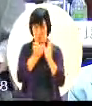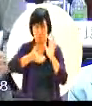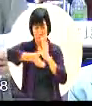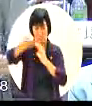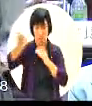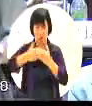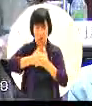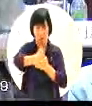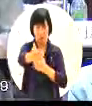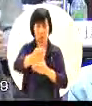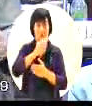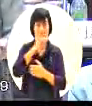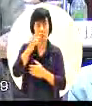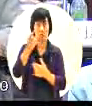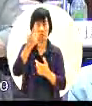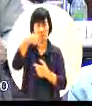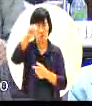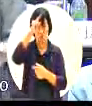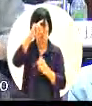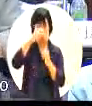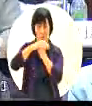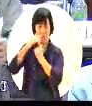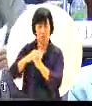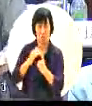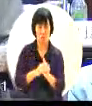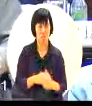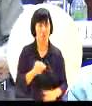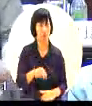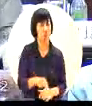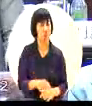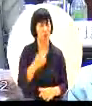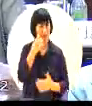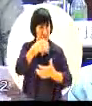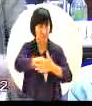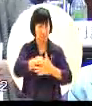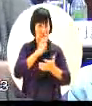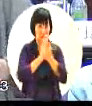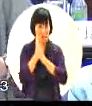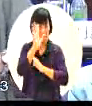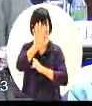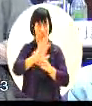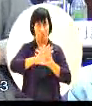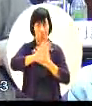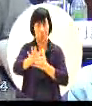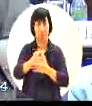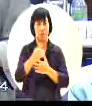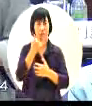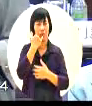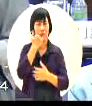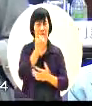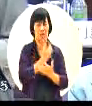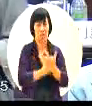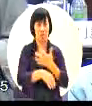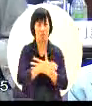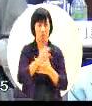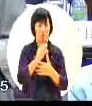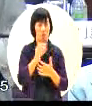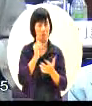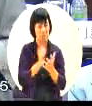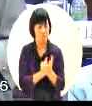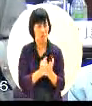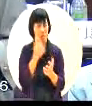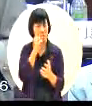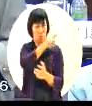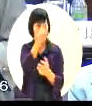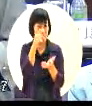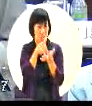程，迄、那个古王，迄、那个王地内底，阁要阁有其他的王啊，啊，甲咱安尼甲计算的